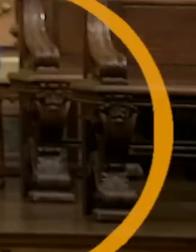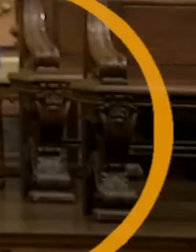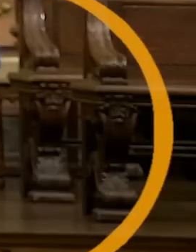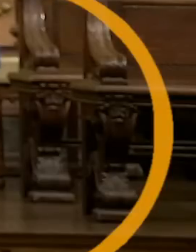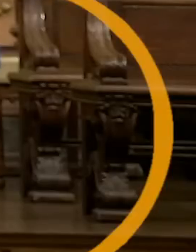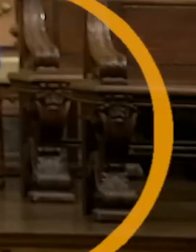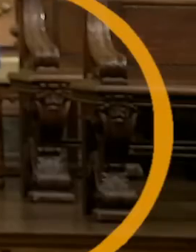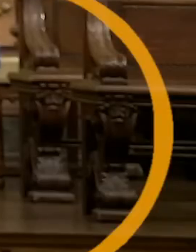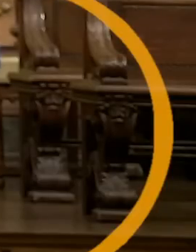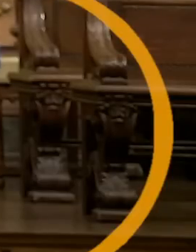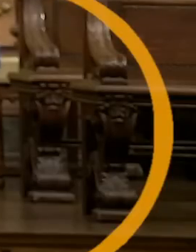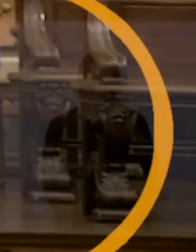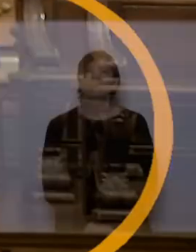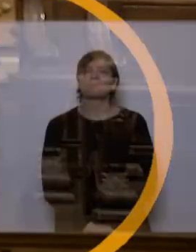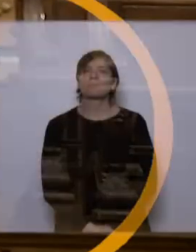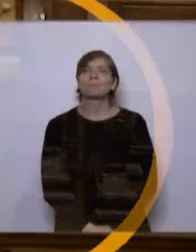찬미